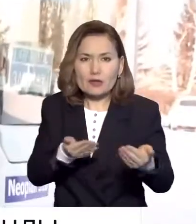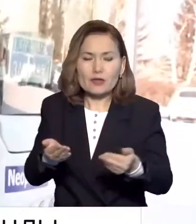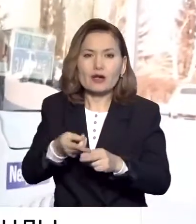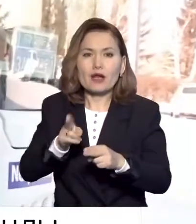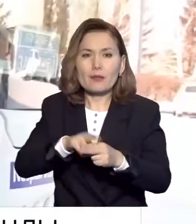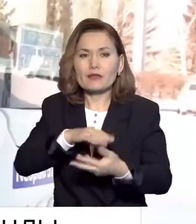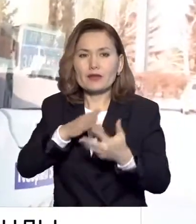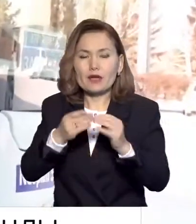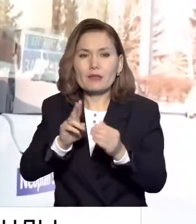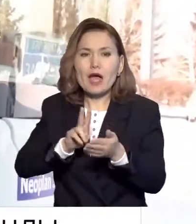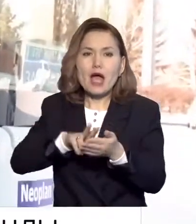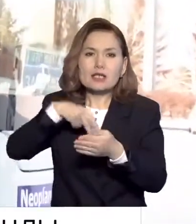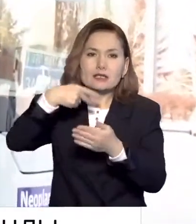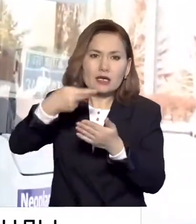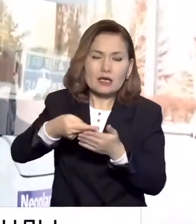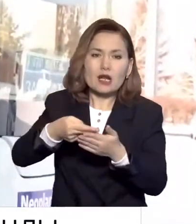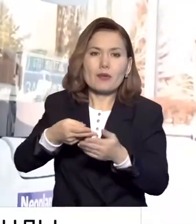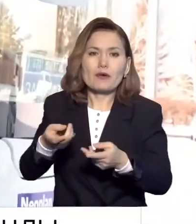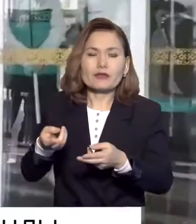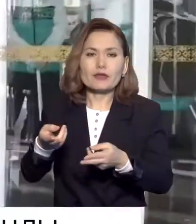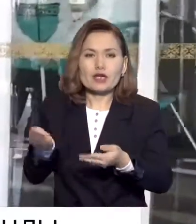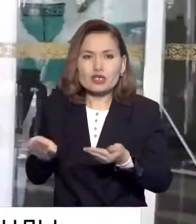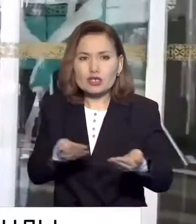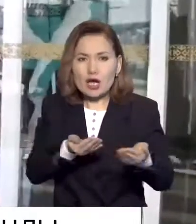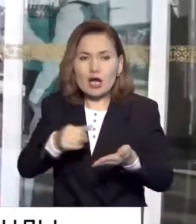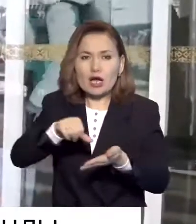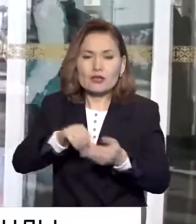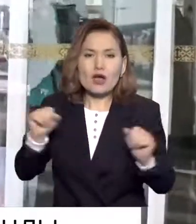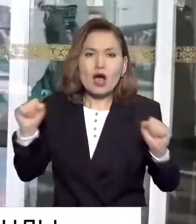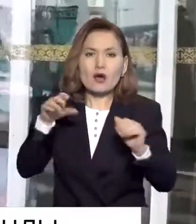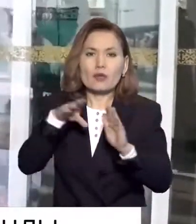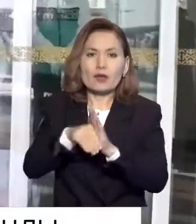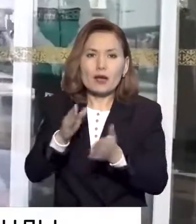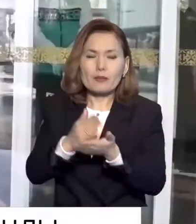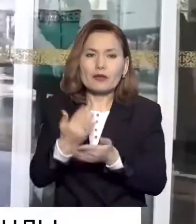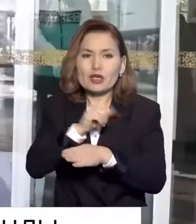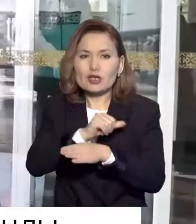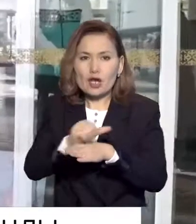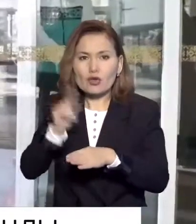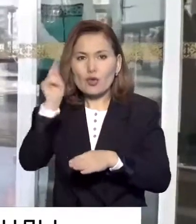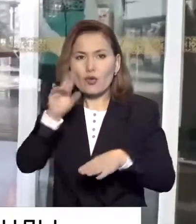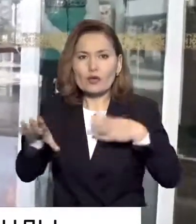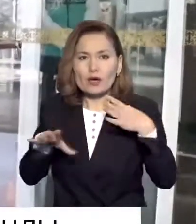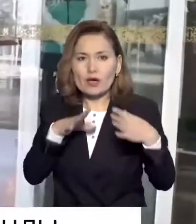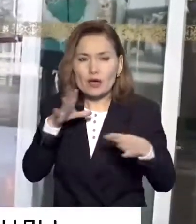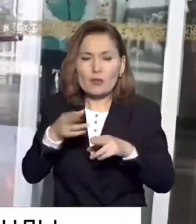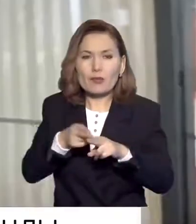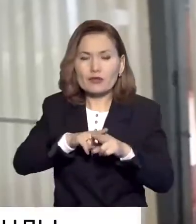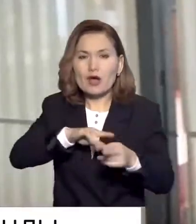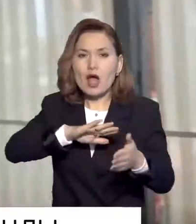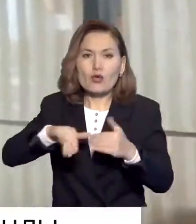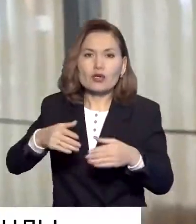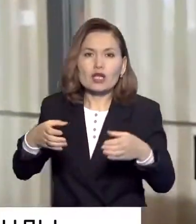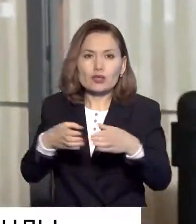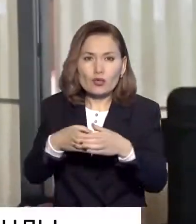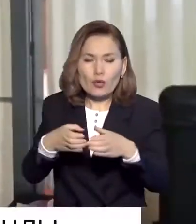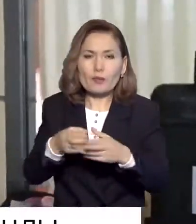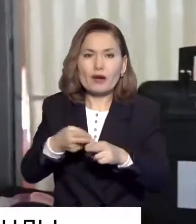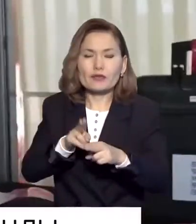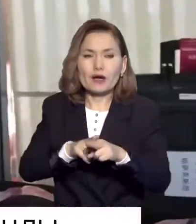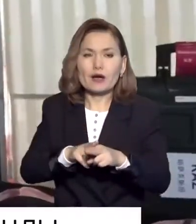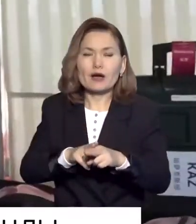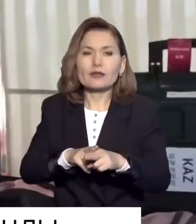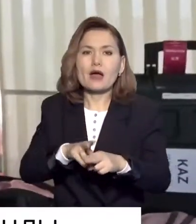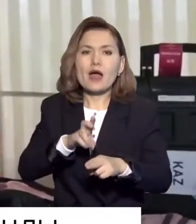шаңғымен трамплиннен секіру және шаңғы қос сайысына қатысушылар бар. Ал шетелде ақырғы оқу-жаттығу жиыннан өткен топ, атап айтқанда